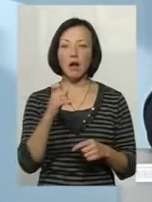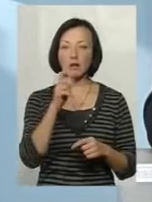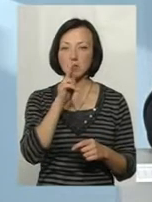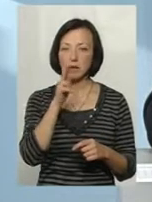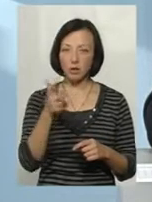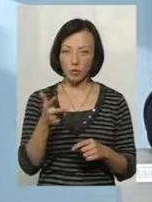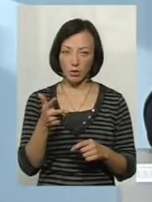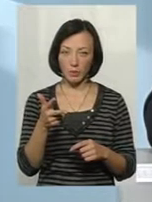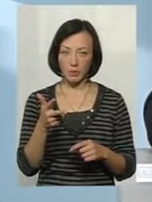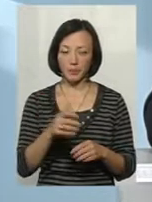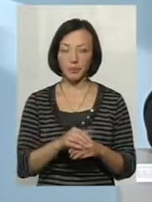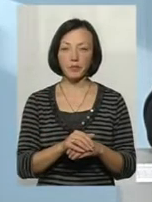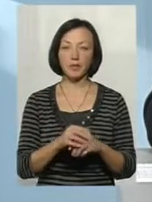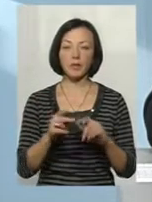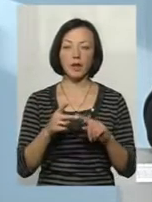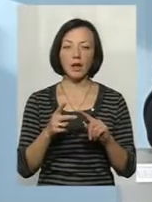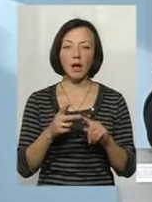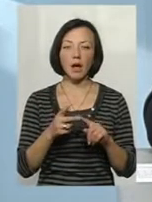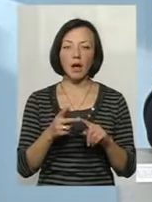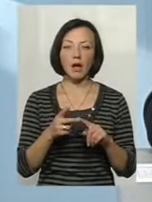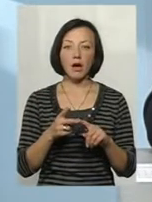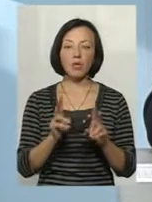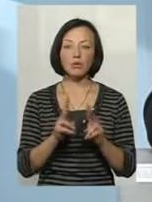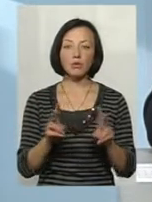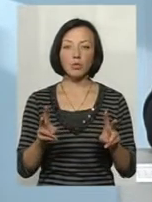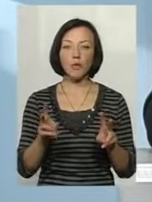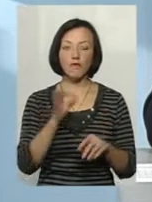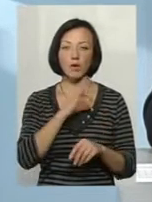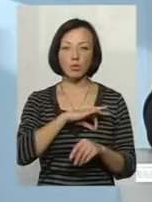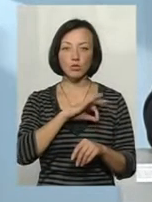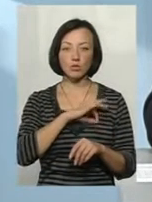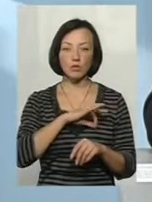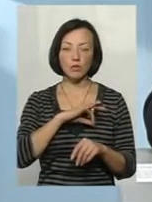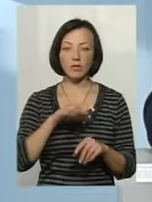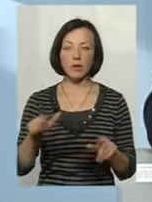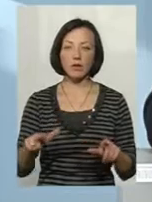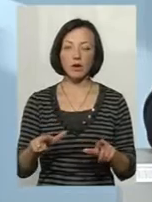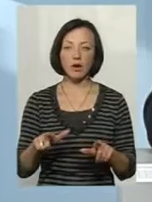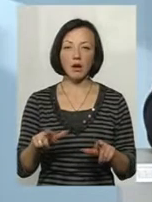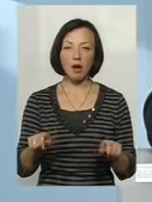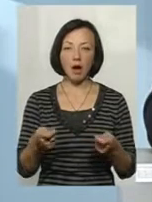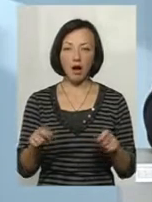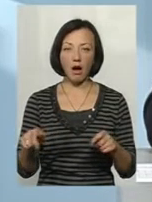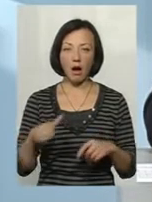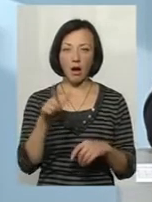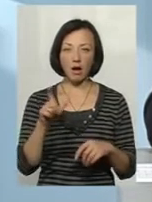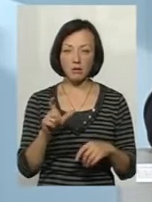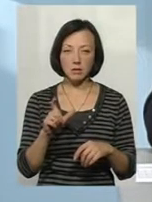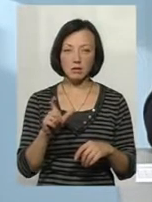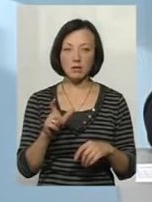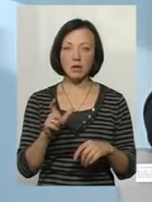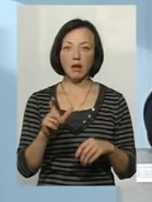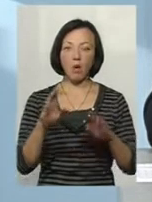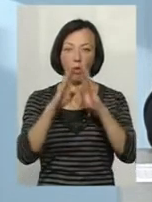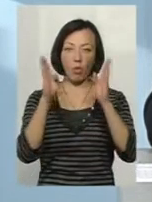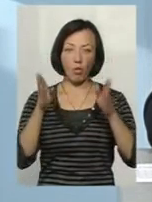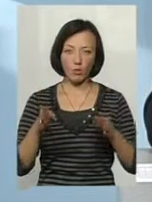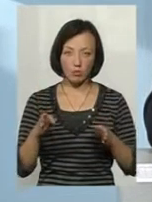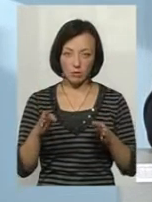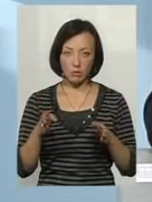3 роки. Для об'єктів, які використовують газові прилади для нагріву води,